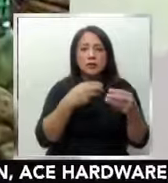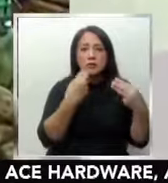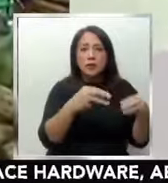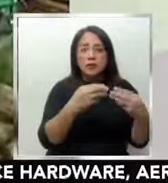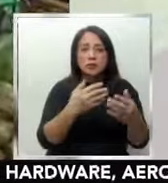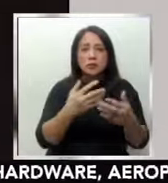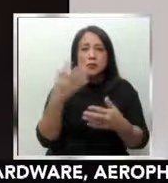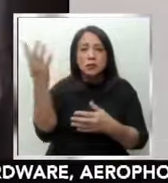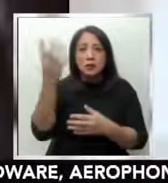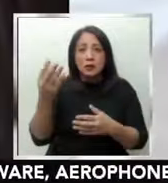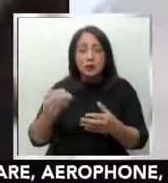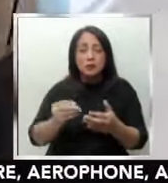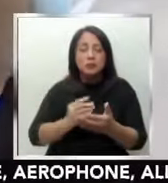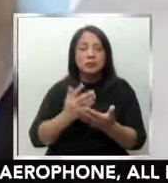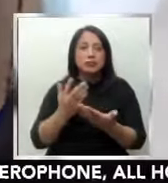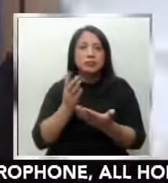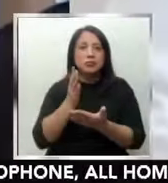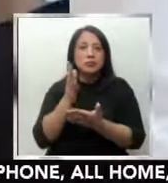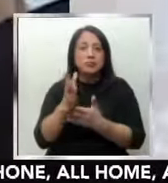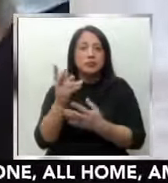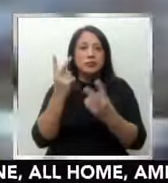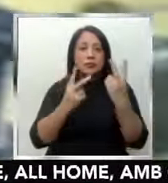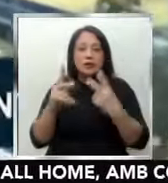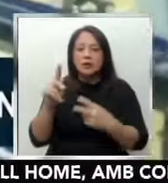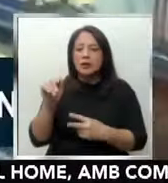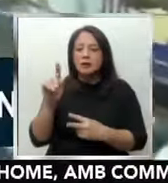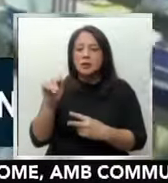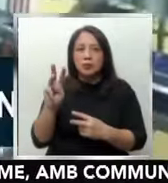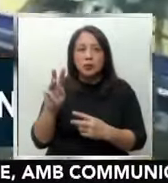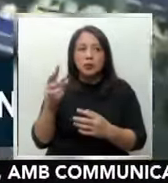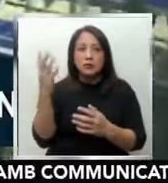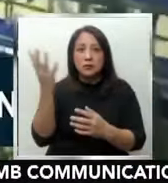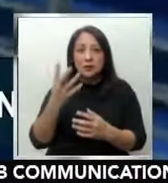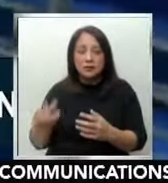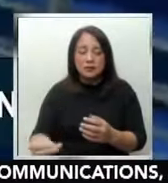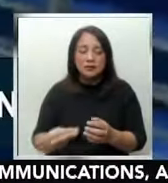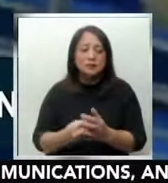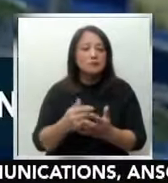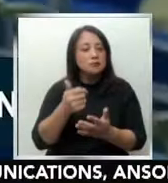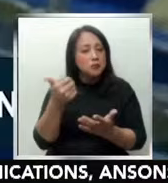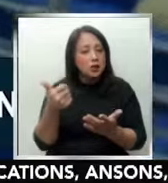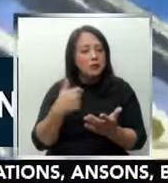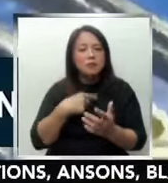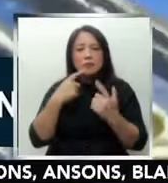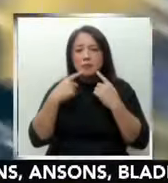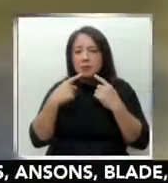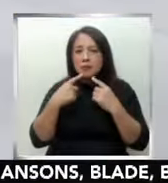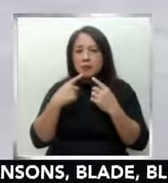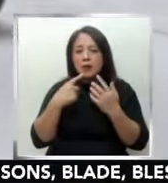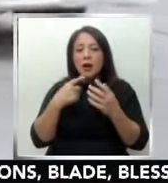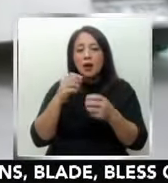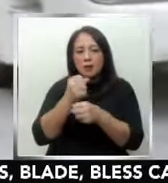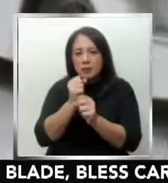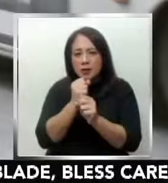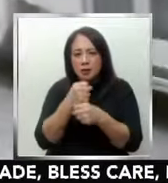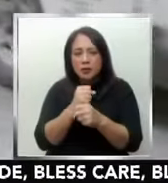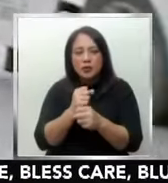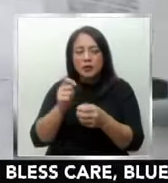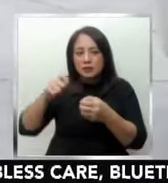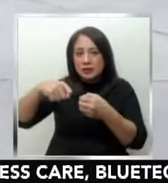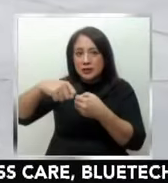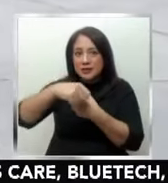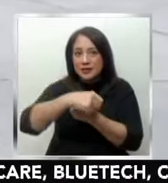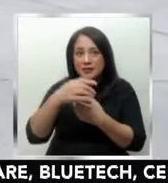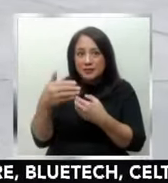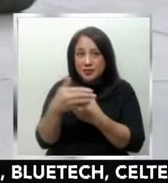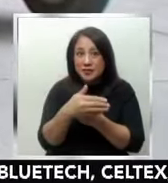rin bisitahin ang isa pang kadiwa Store Batangas at isang pabrika ng sardinas doon para sa GMA integrated